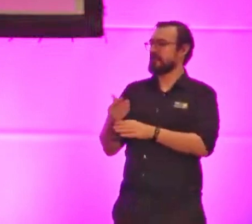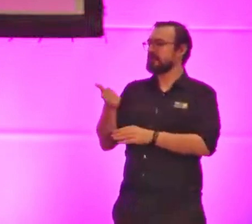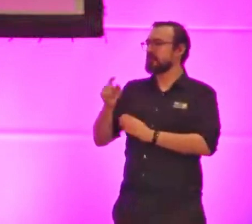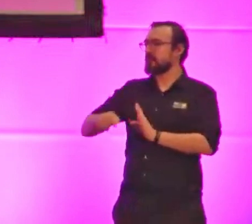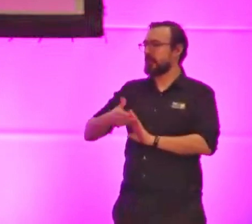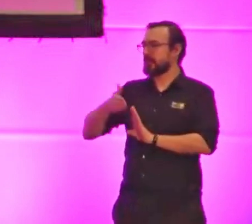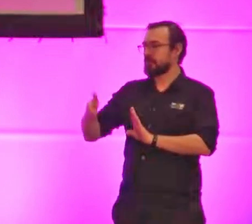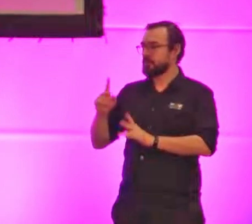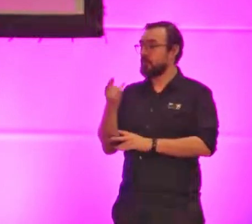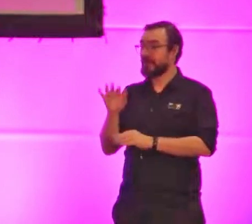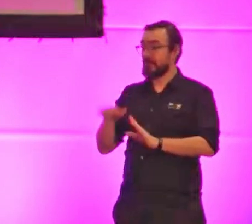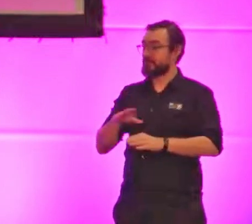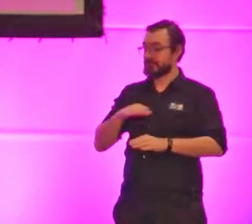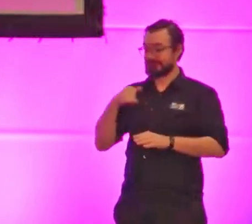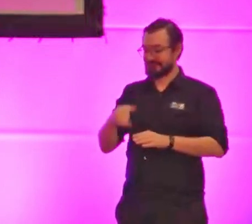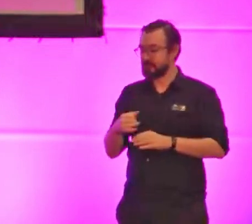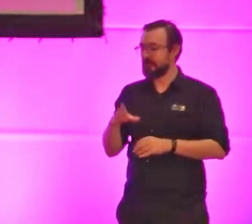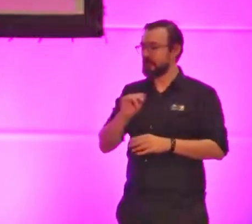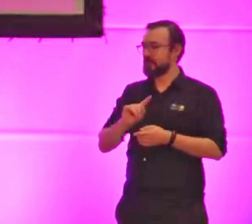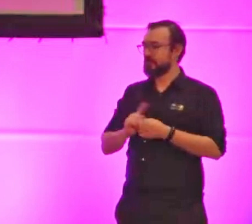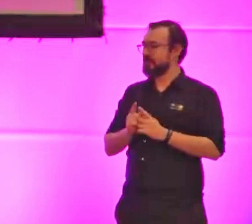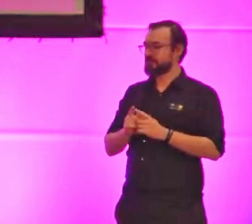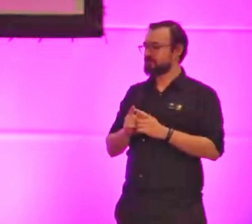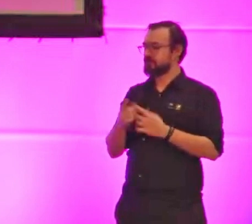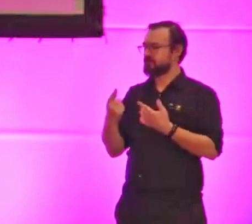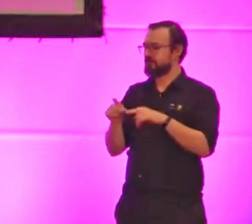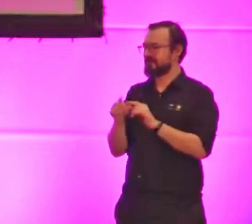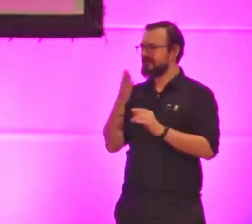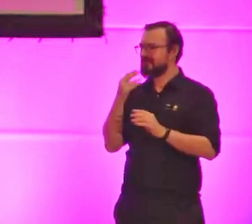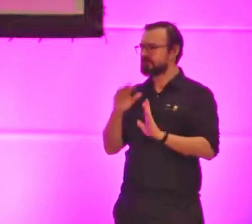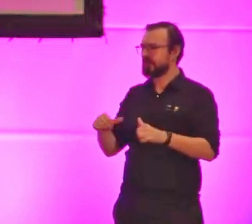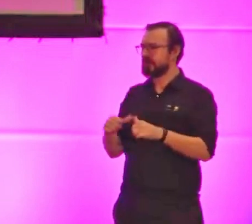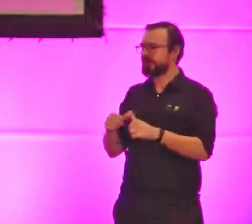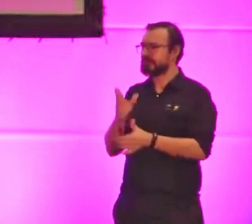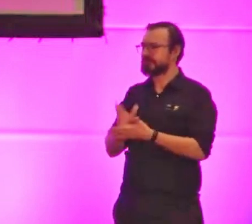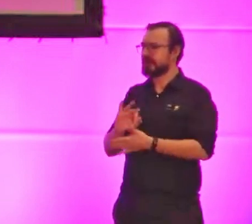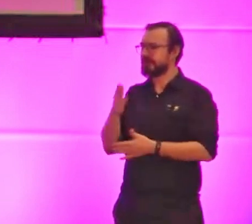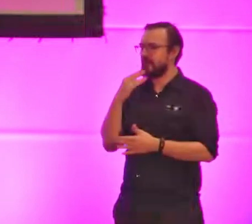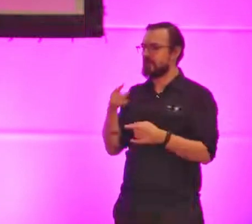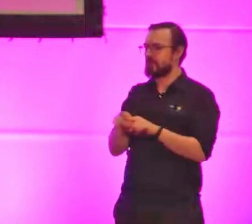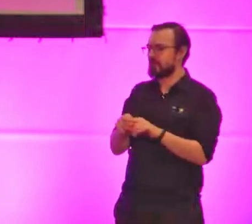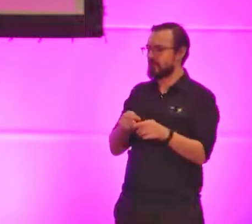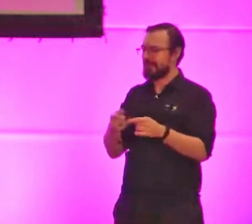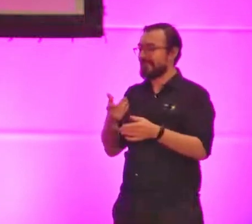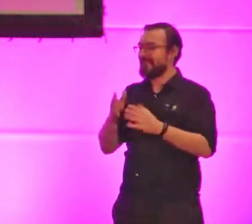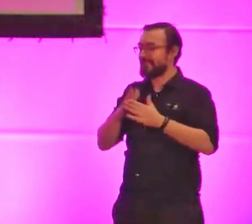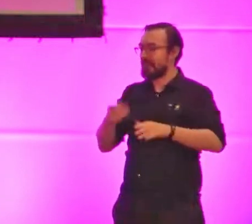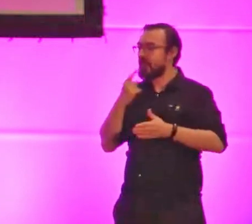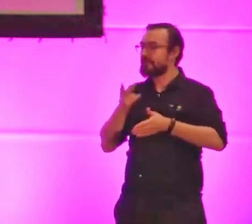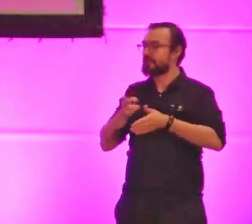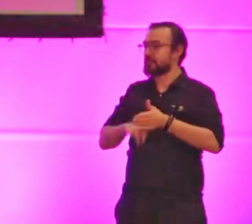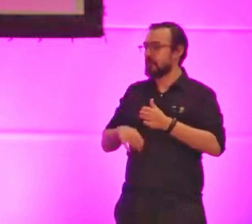ett halvår som Lundin hade varit där, så blev de oense om vem som ska garantera säkerheten. I det här fredsavtalet så fick